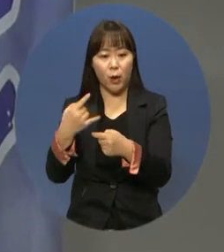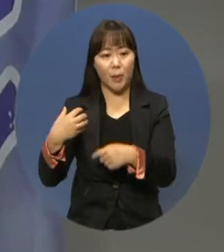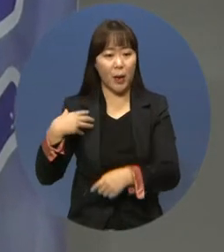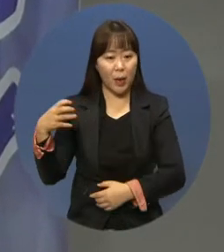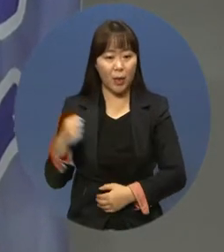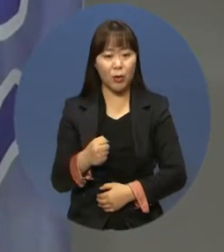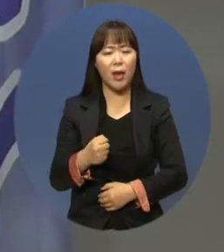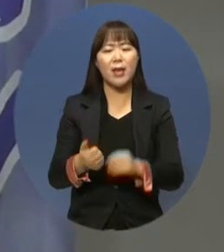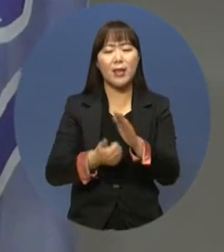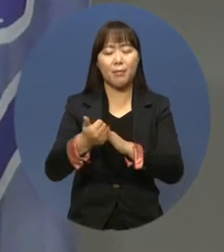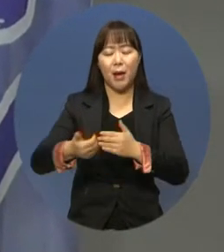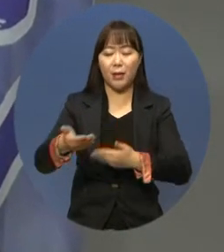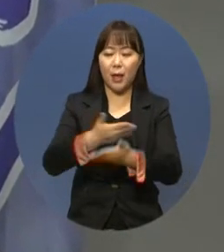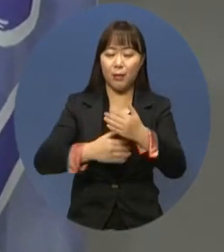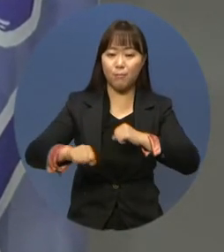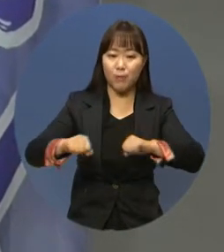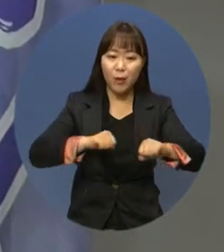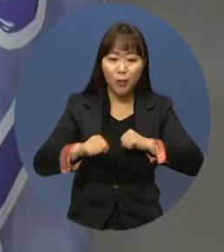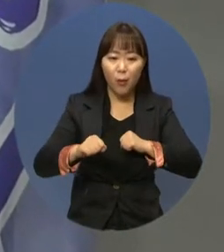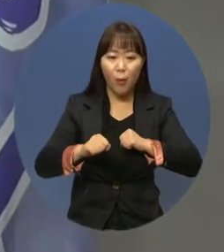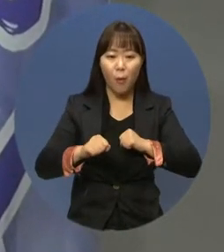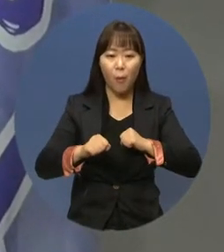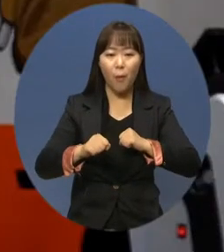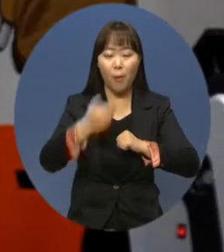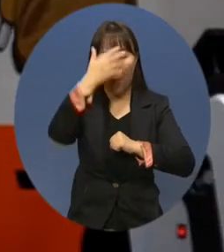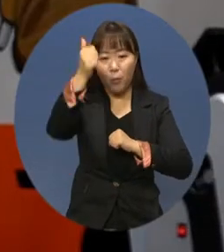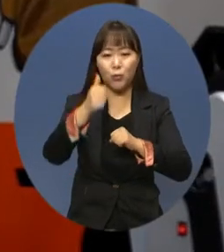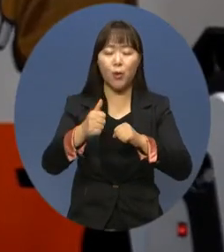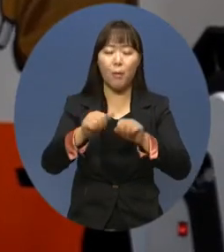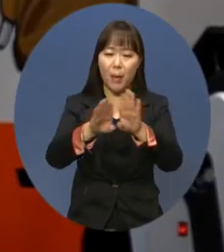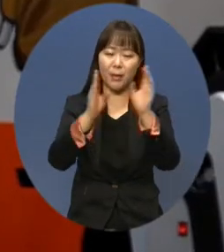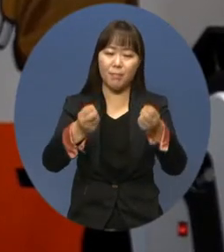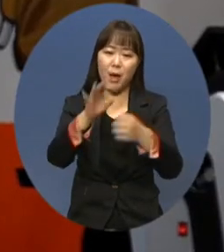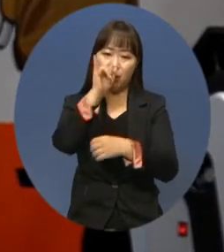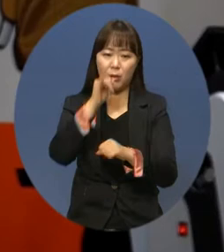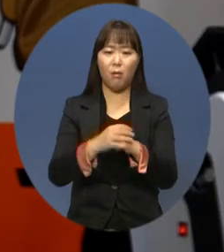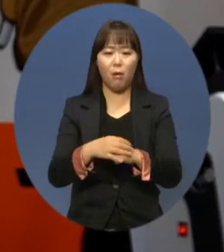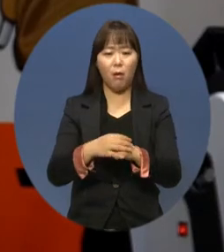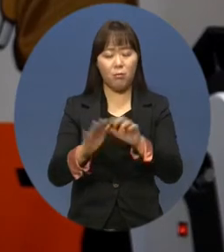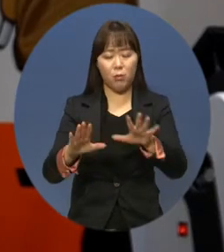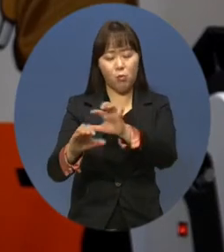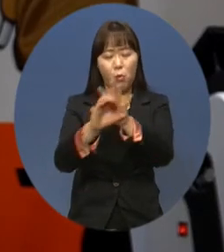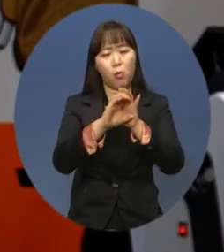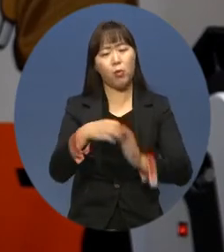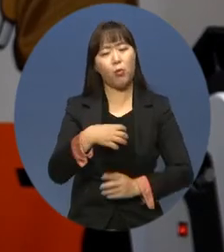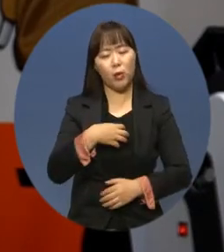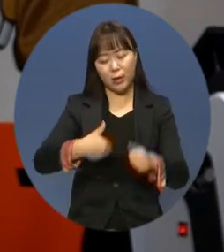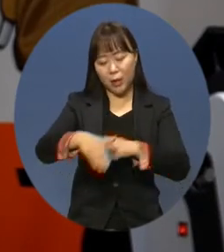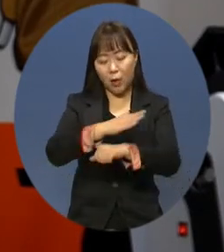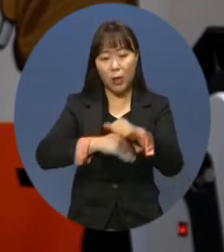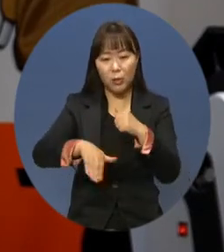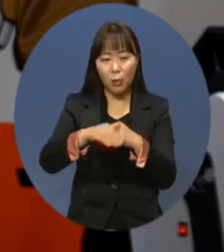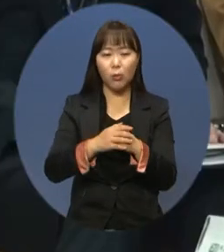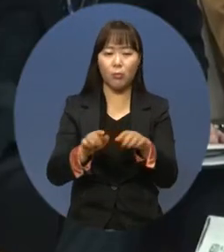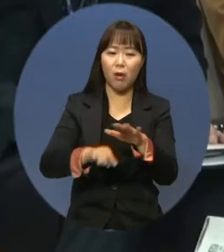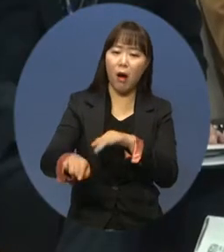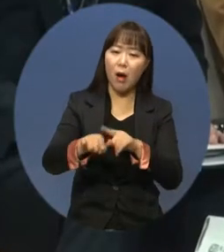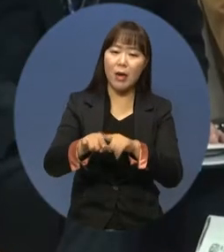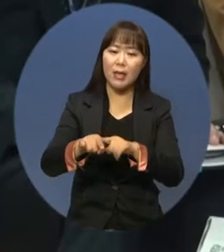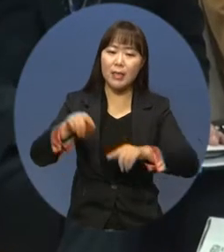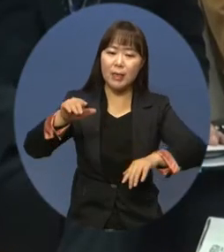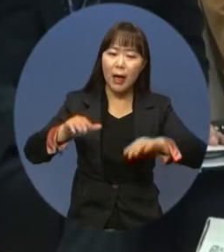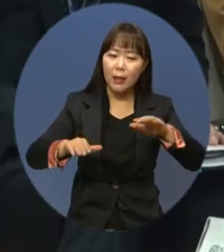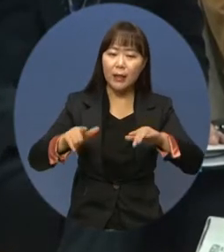희망 나눔 운동본부 발대식이 있었습니다. 코로나19 위기 상황에서 선제적이고